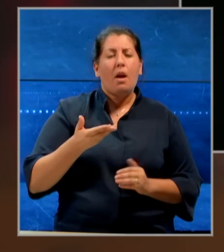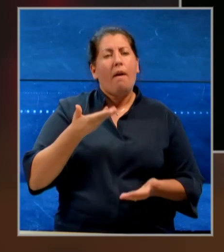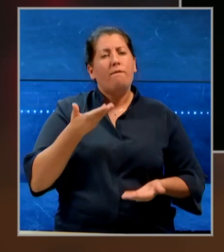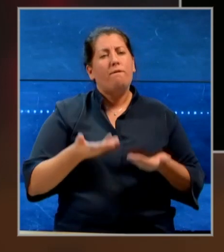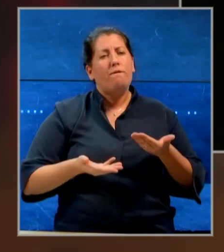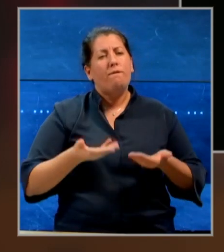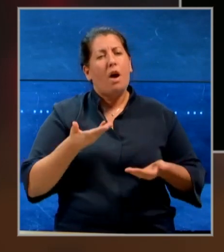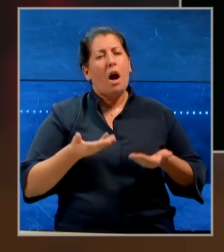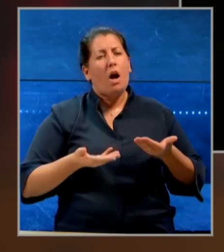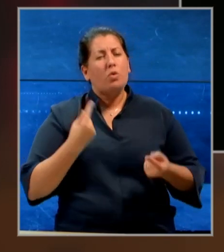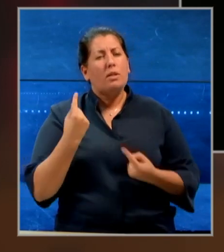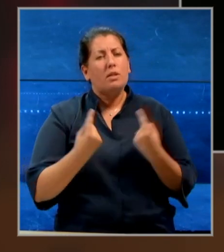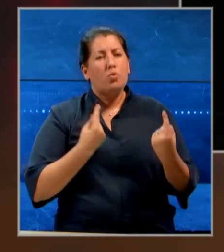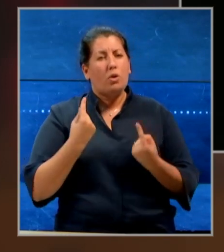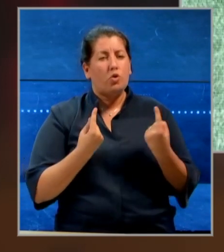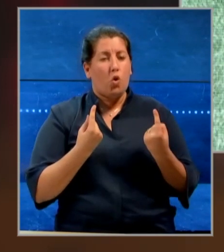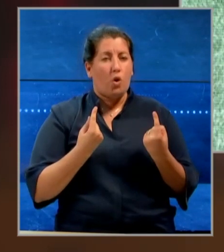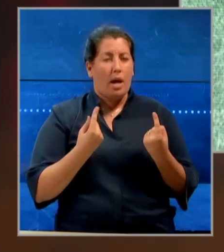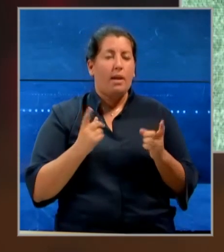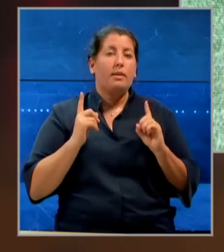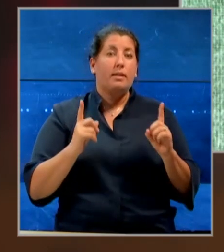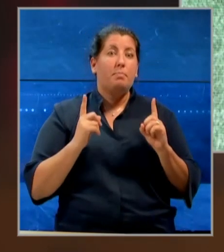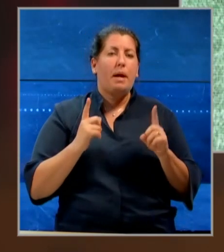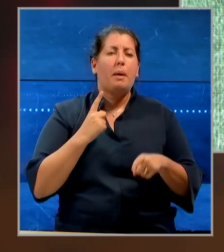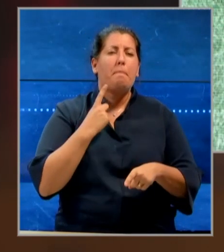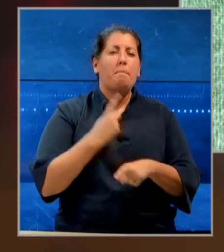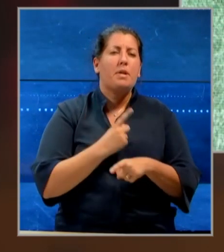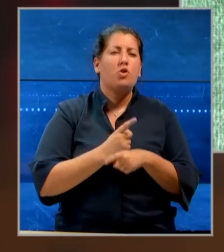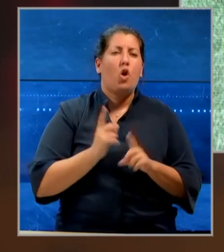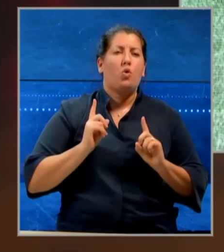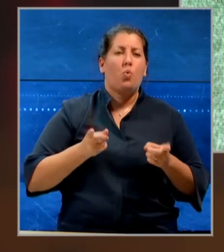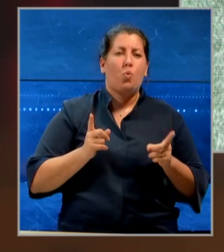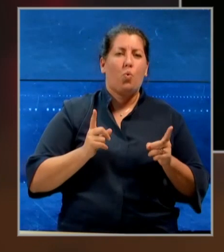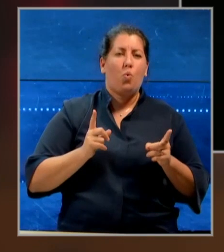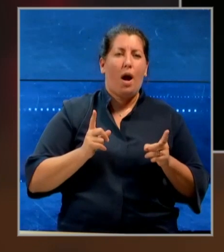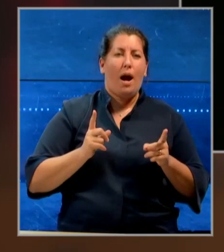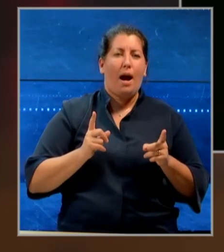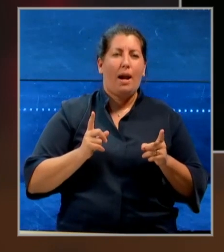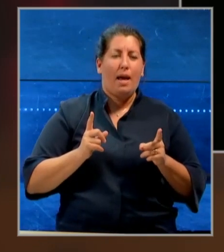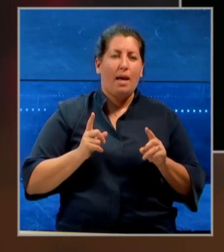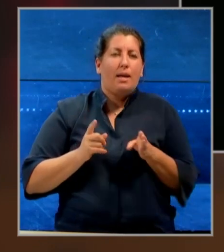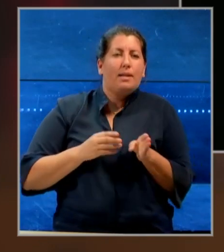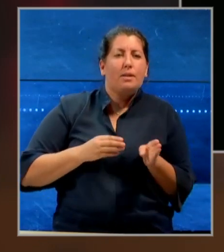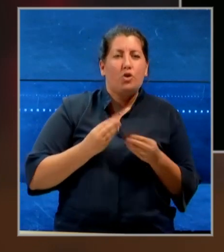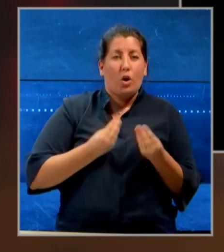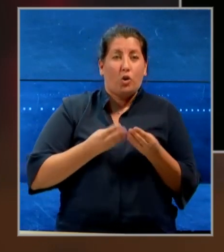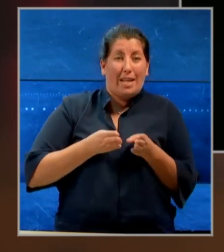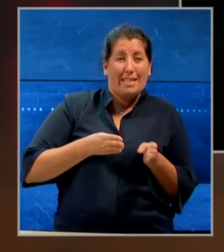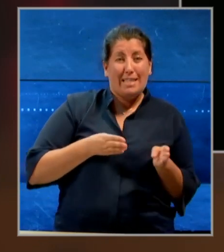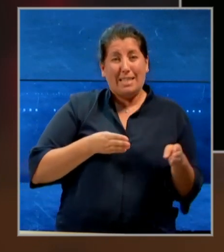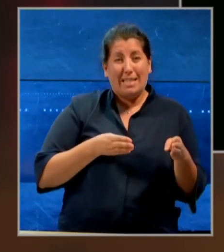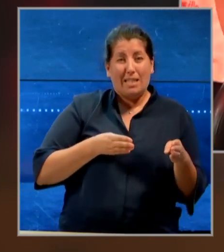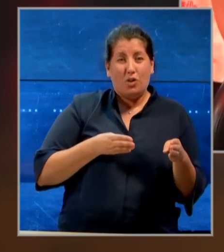la situazione in base alle esigenze della ricerca, no? Serve un terzino sinistro, giochi a 3, giochi a 4, le caratteristiche, devi